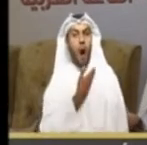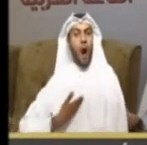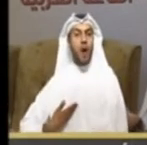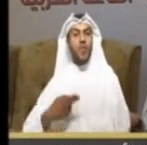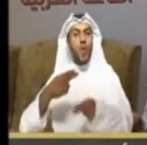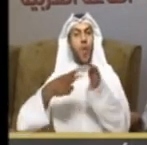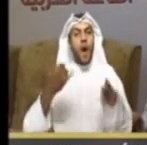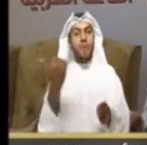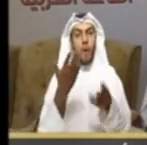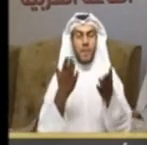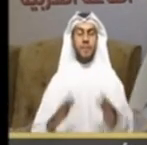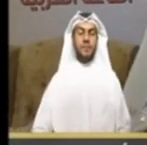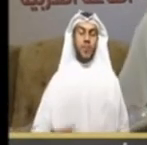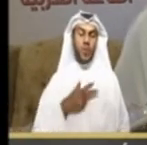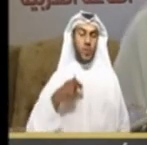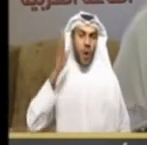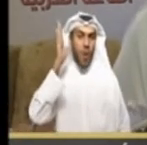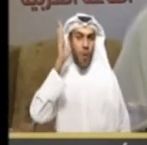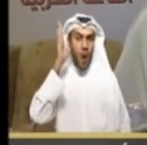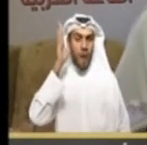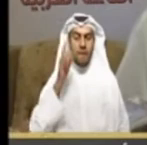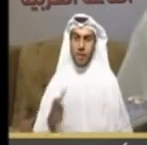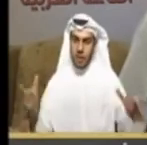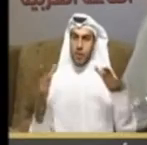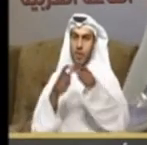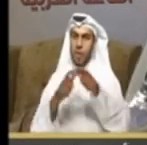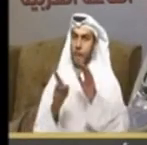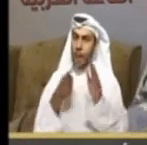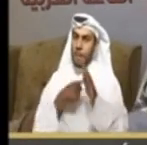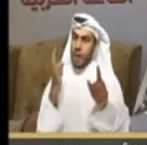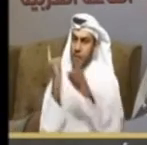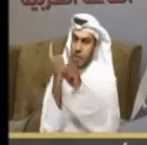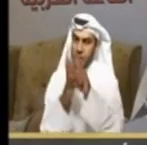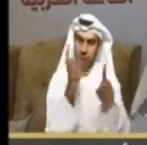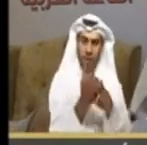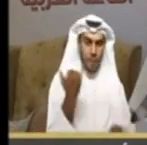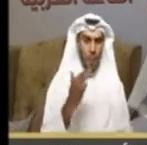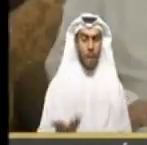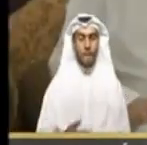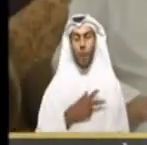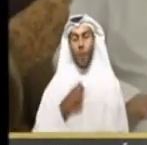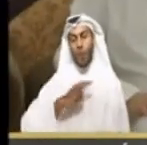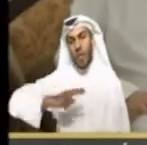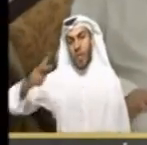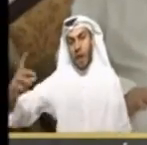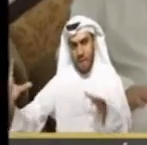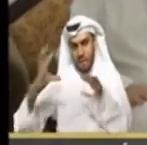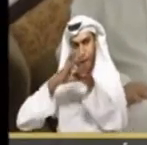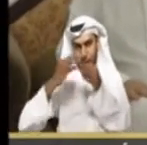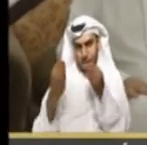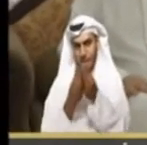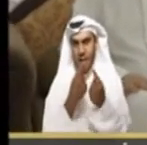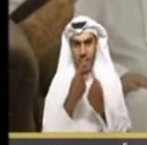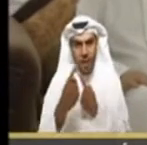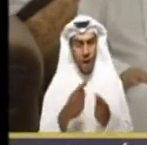الكويتية. أيضا راح يكون هناك لقاءات مع جميع رؤساء فرق وزارة الدولة. لقاء بعثة